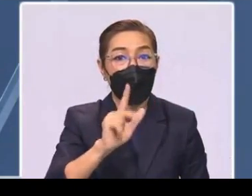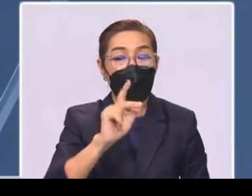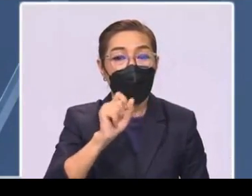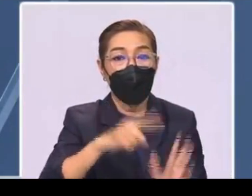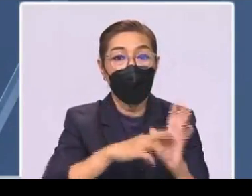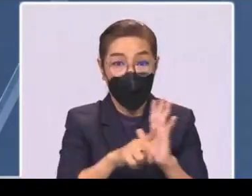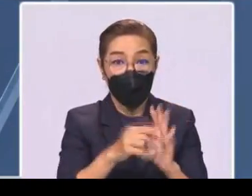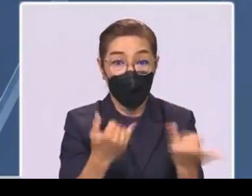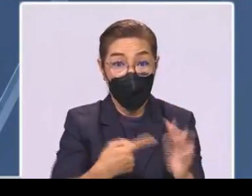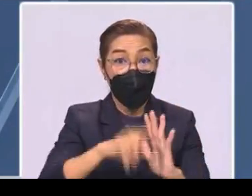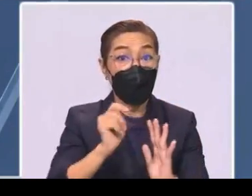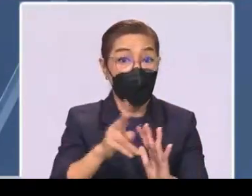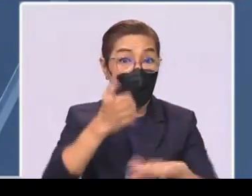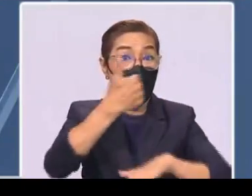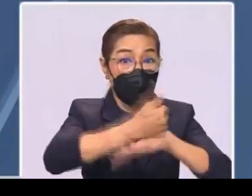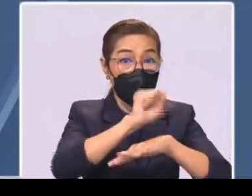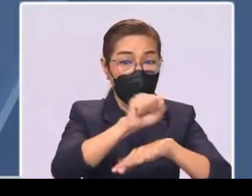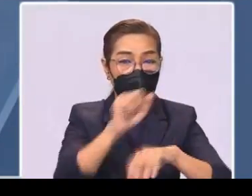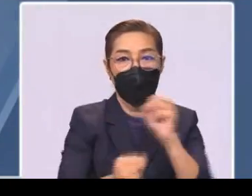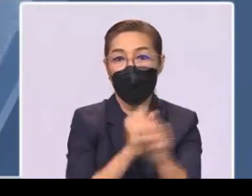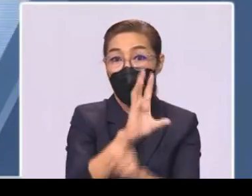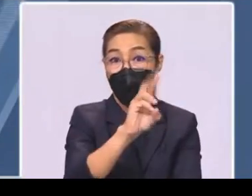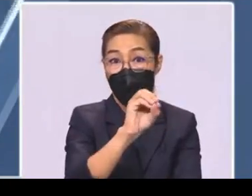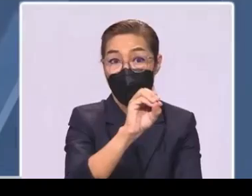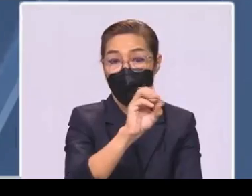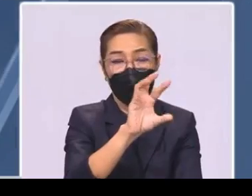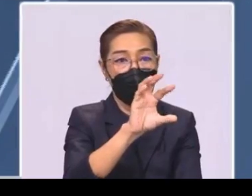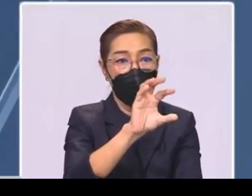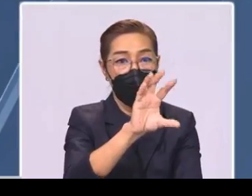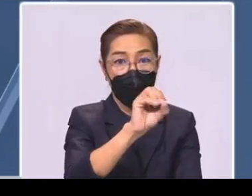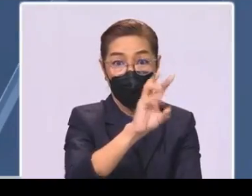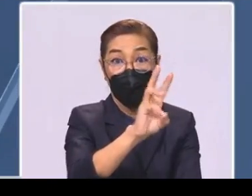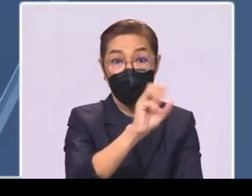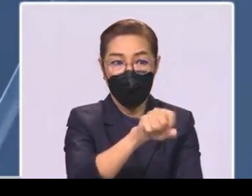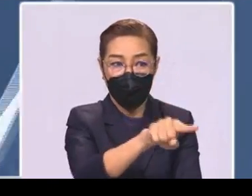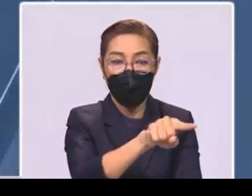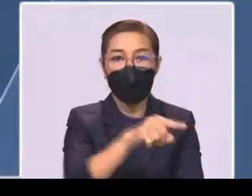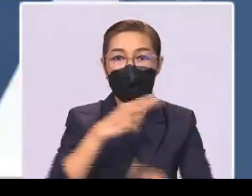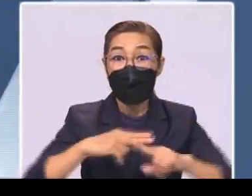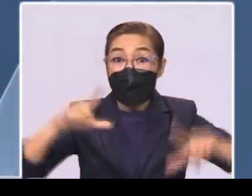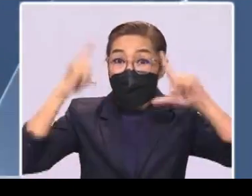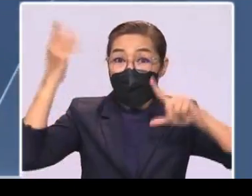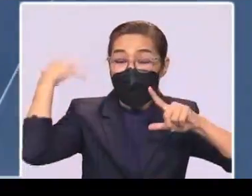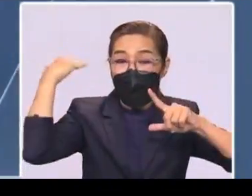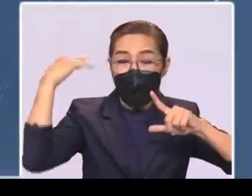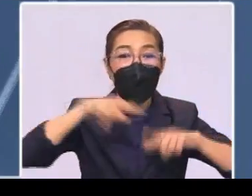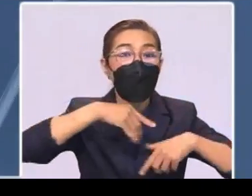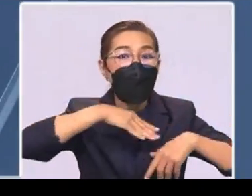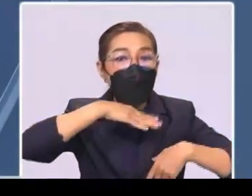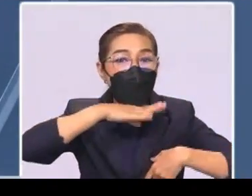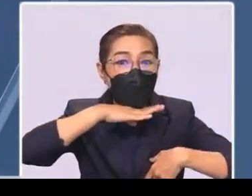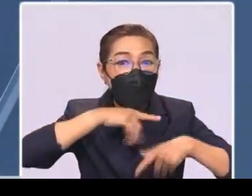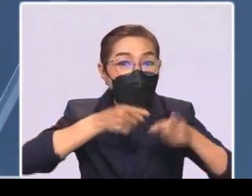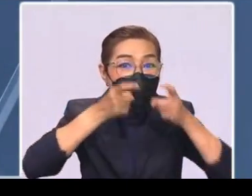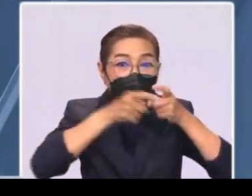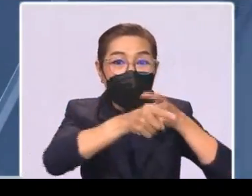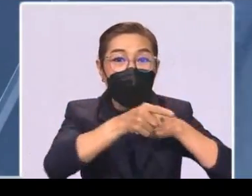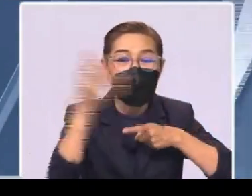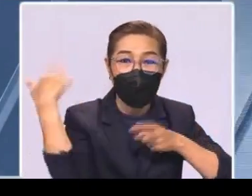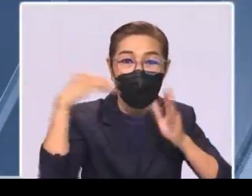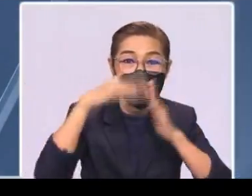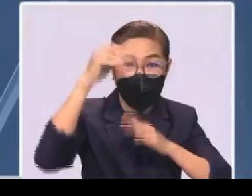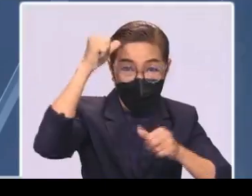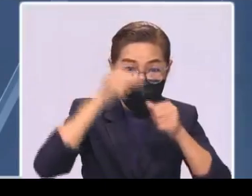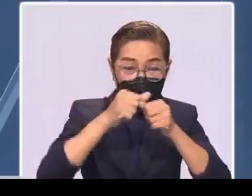เท่าไหร่ 56 56ค่ะท่านผู้ว่าหมูป่าคนดังเมืองเหนือนะครับไปไหนก็ดังคนนี้เพราะว่า